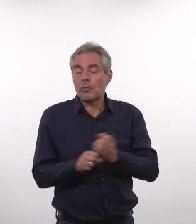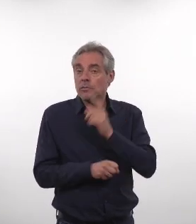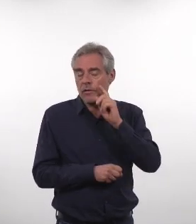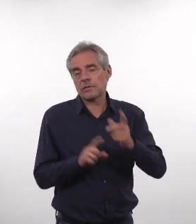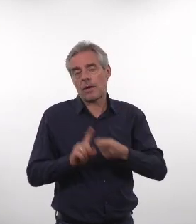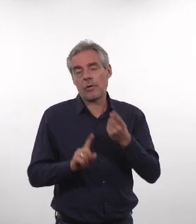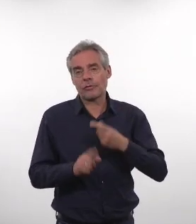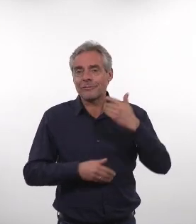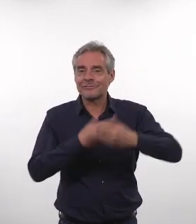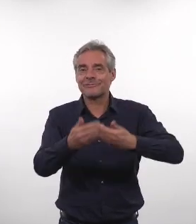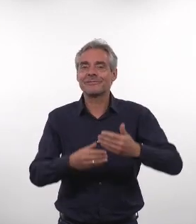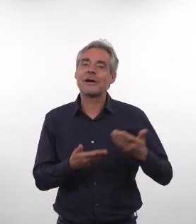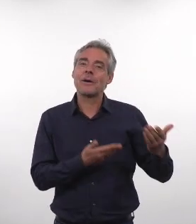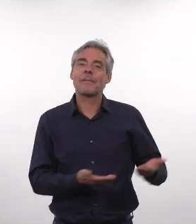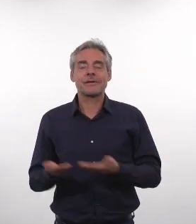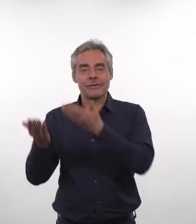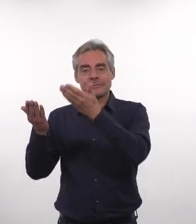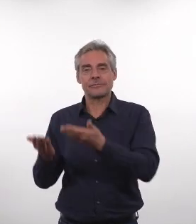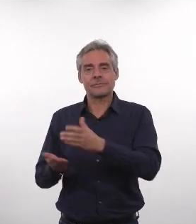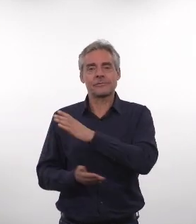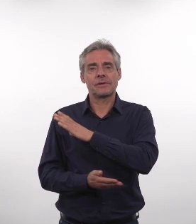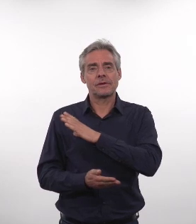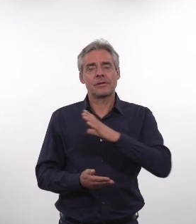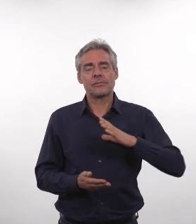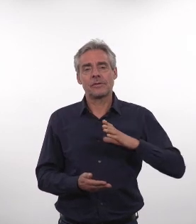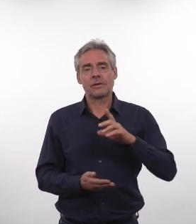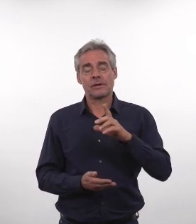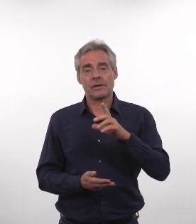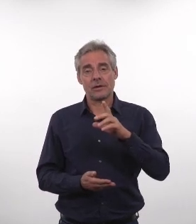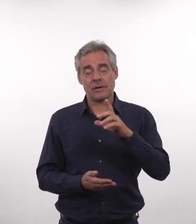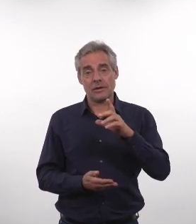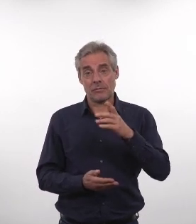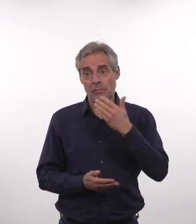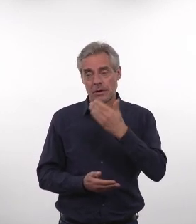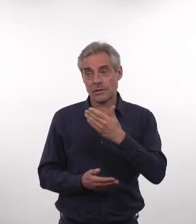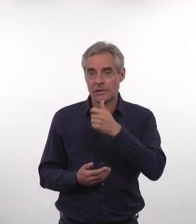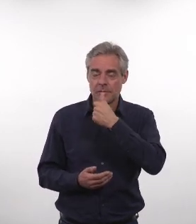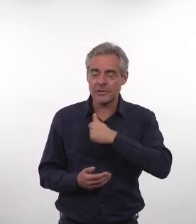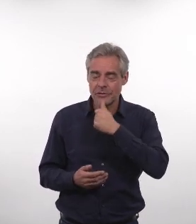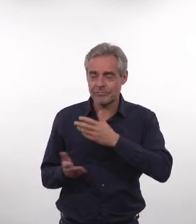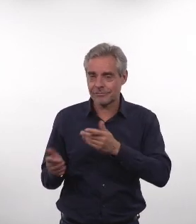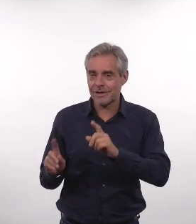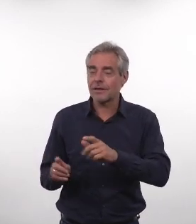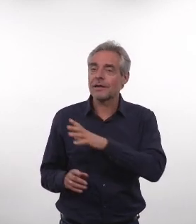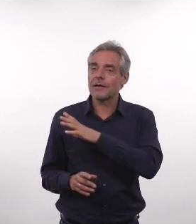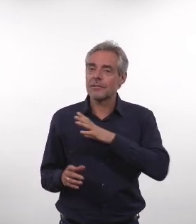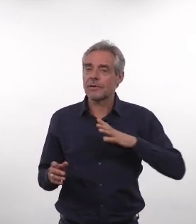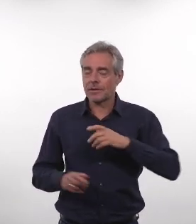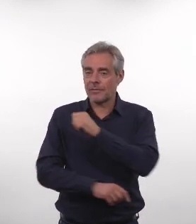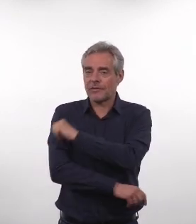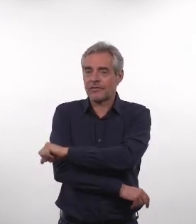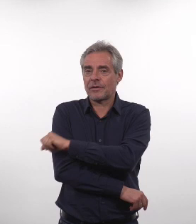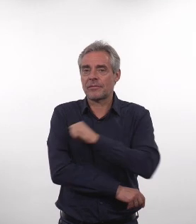passe maintenant la parole à Madame Pinard-Legris. Je remercie pour sa patience. Madame Pinard-Legris est infirmière